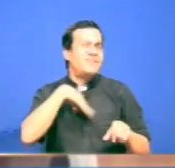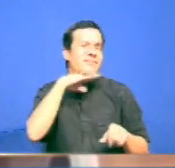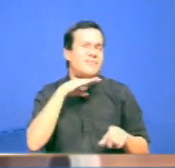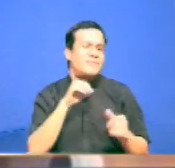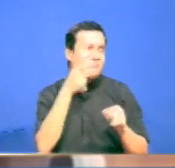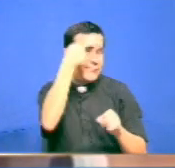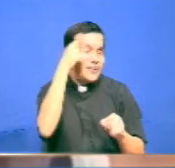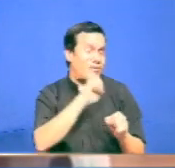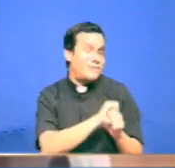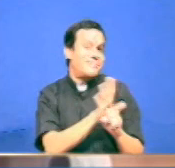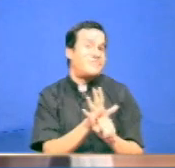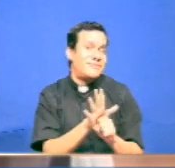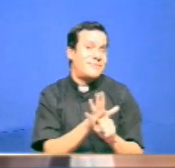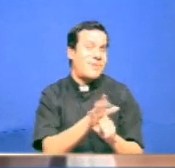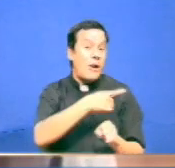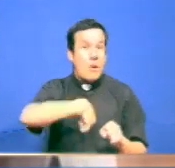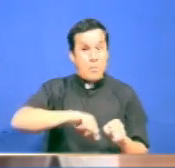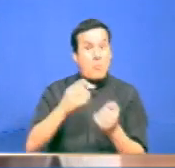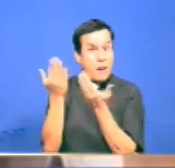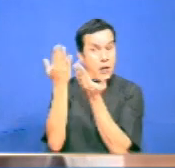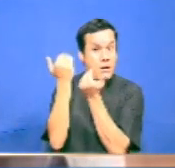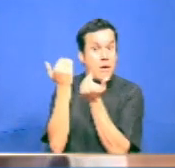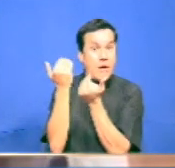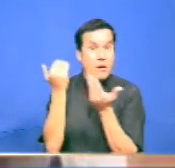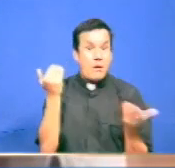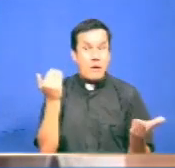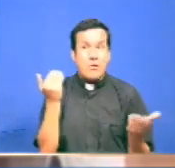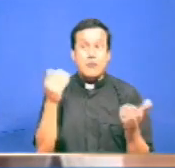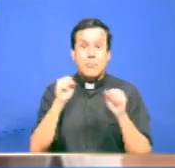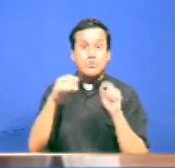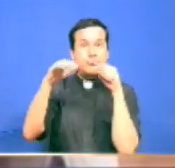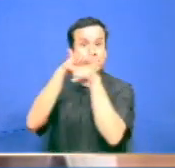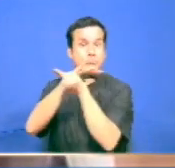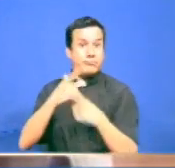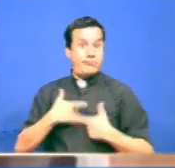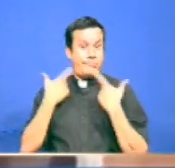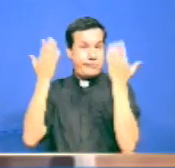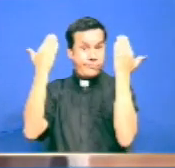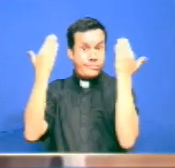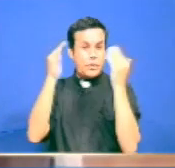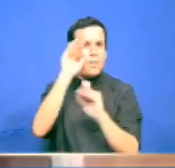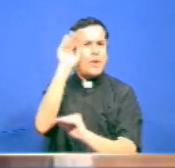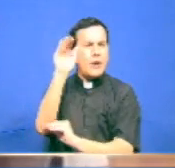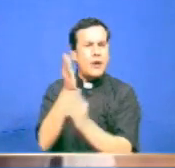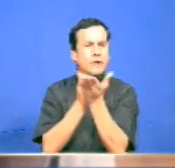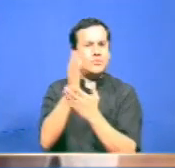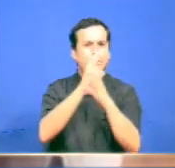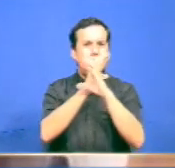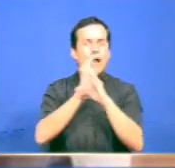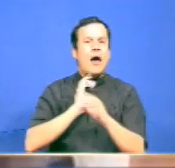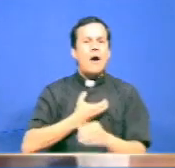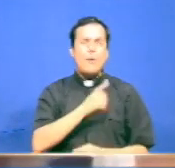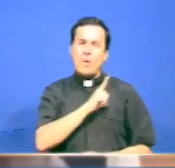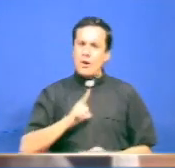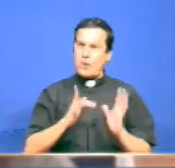wakiwa na matumaini kupewa pongezi na raha ya milele. Tunaomba hayo kwa njia ya Kristo Bwana wetu